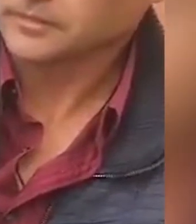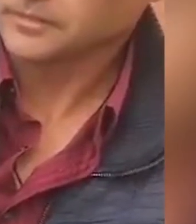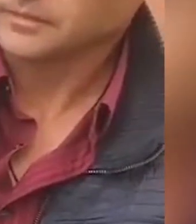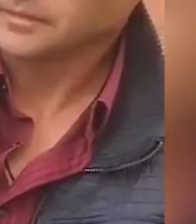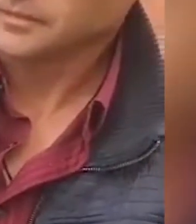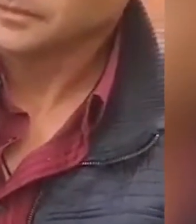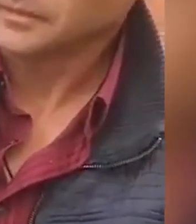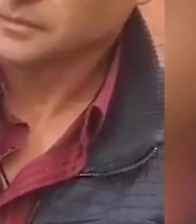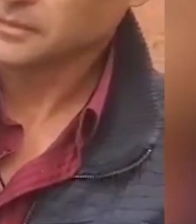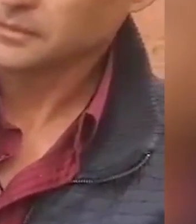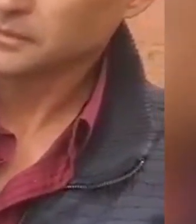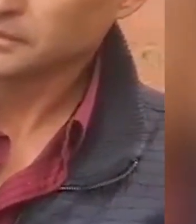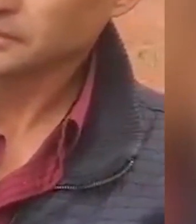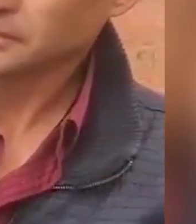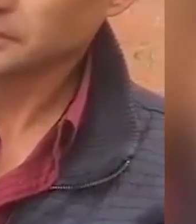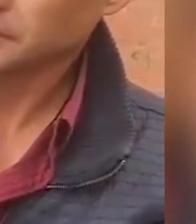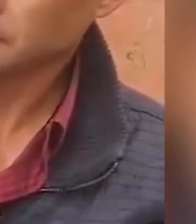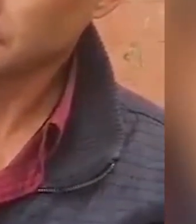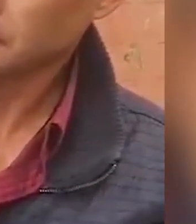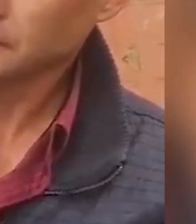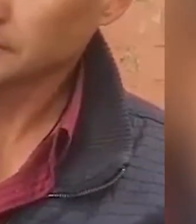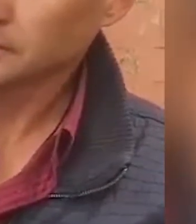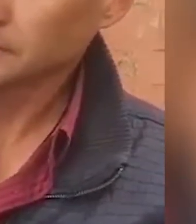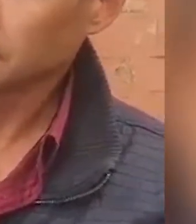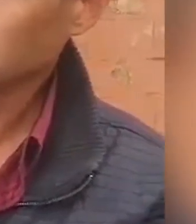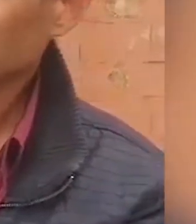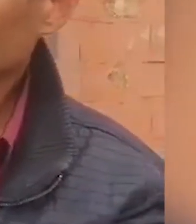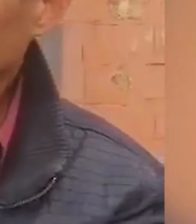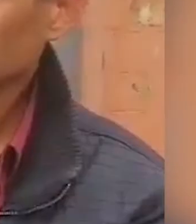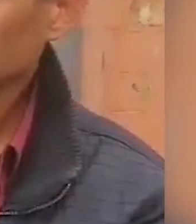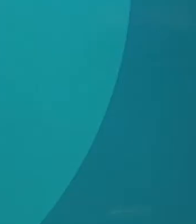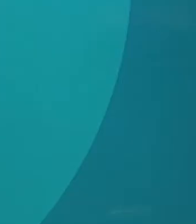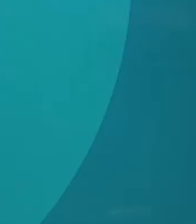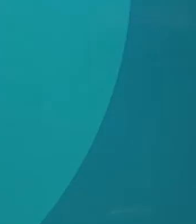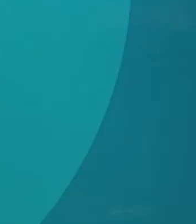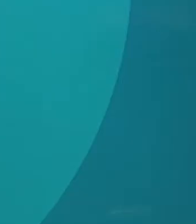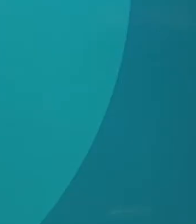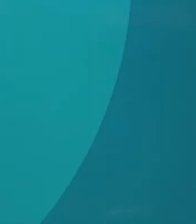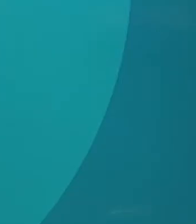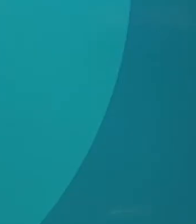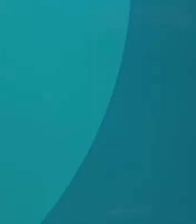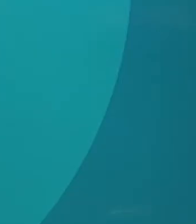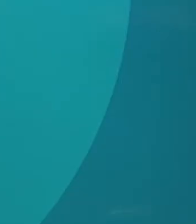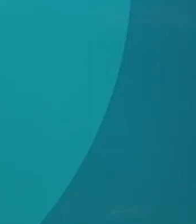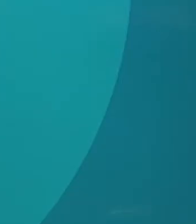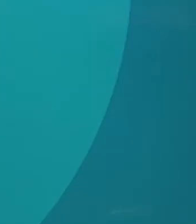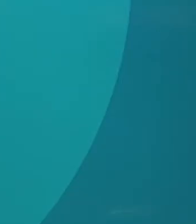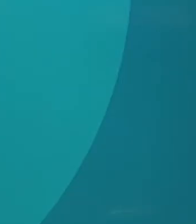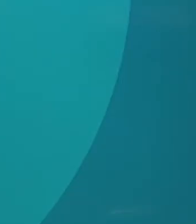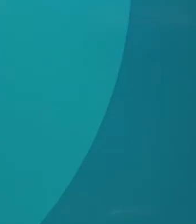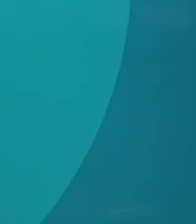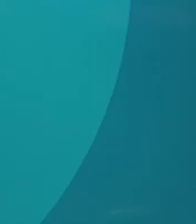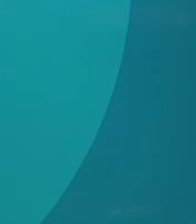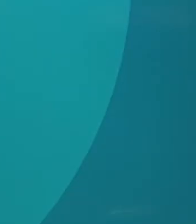якби не ті люди, які добилися цього, ніхто б не був. Гадаємо, Андрія